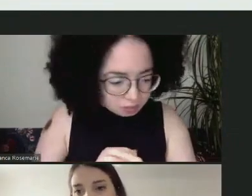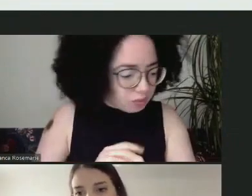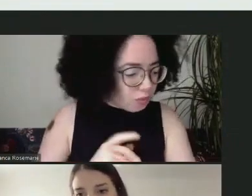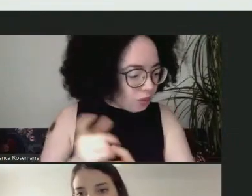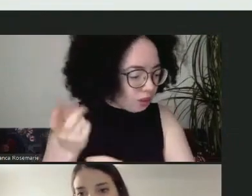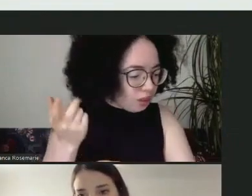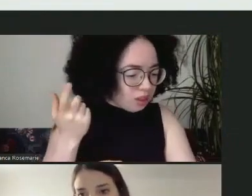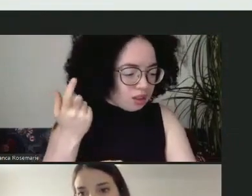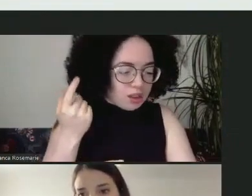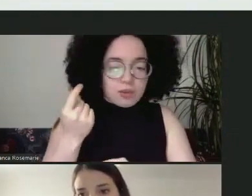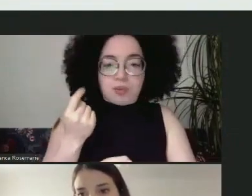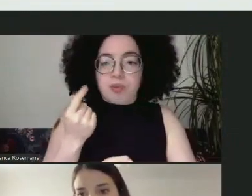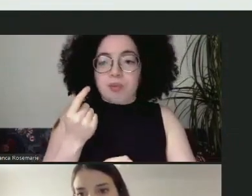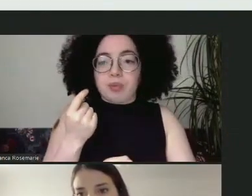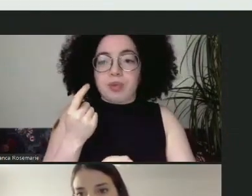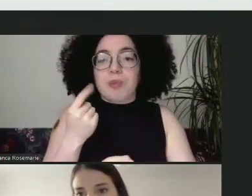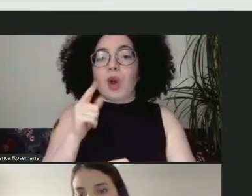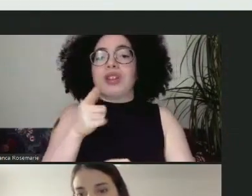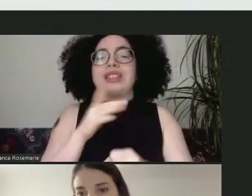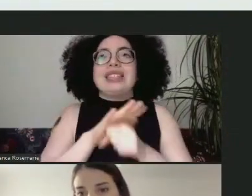und bedeutet fähig.